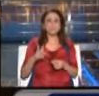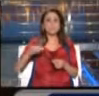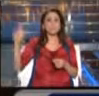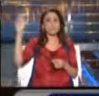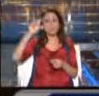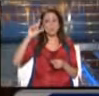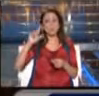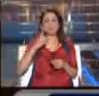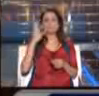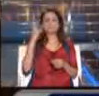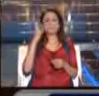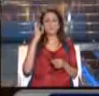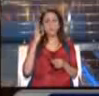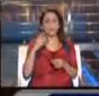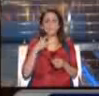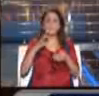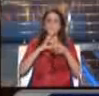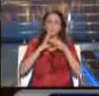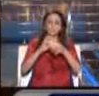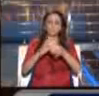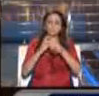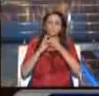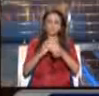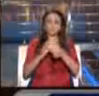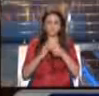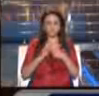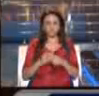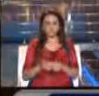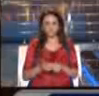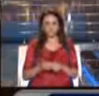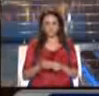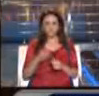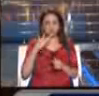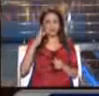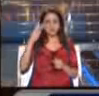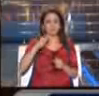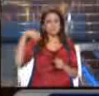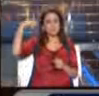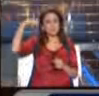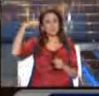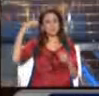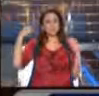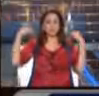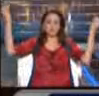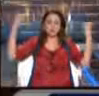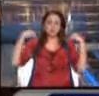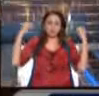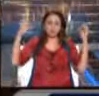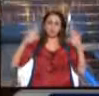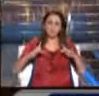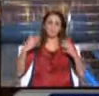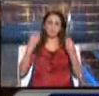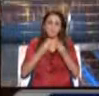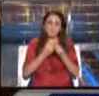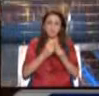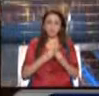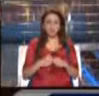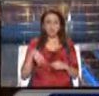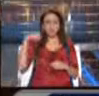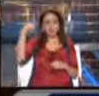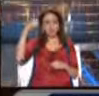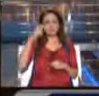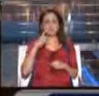الشباب بمجلس الشورى، قالوا ما قعدناش معاه، رفض ان هم يروحوا يقعدوا مع العمري فاروق وزير الرياضه، رفض ان هم يقعدوا مع هشام ياسين وزير الشباب، لان انت